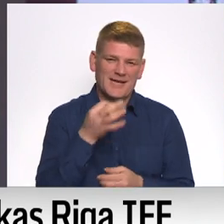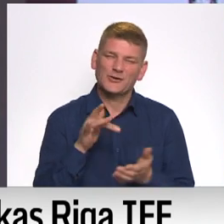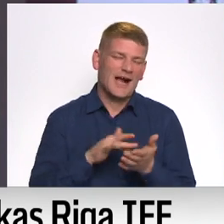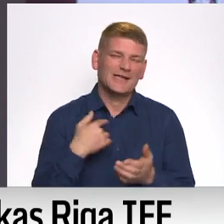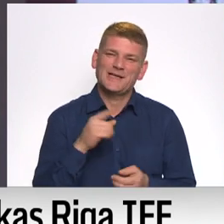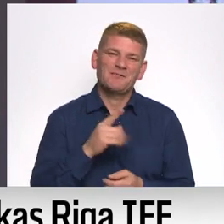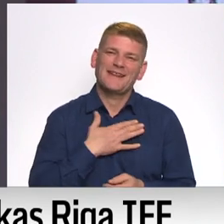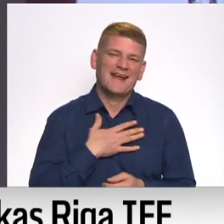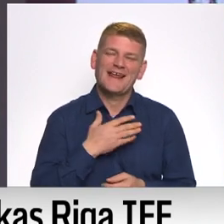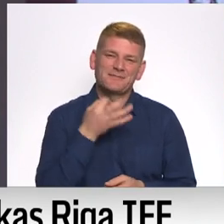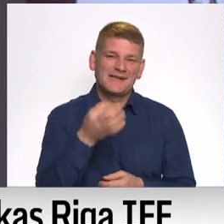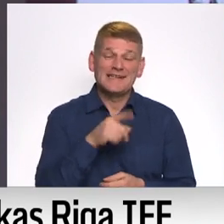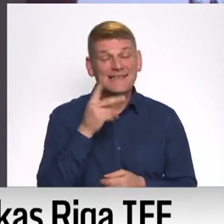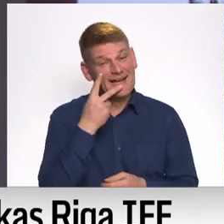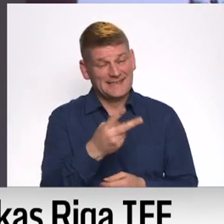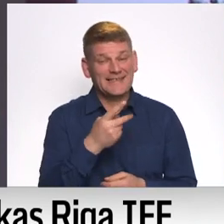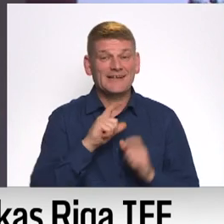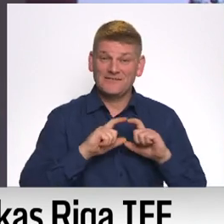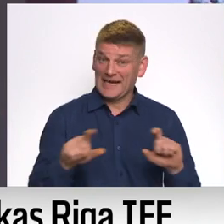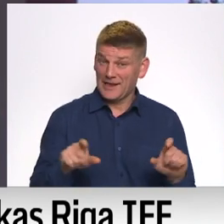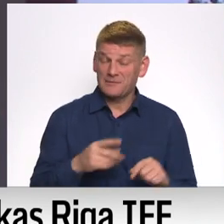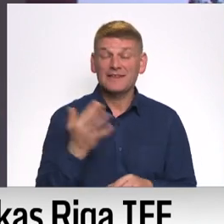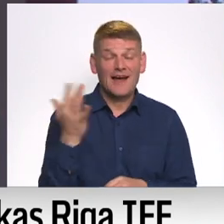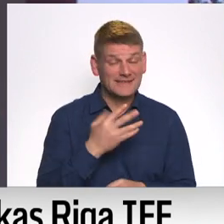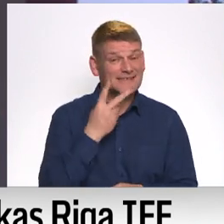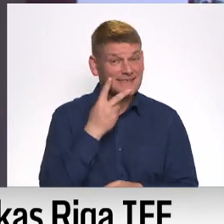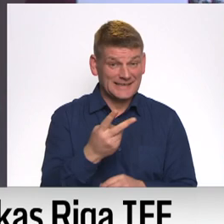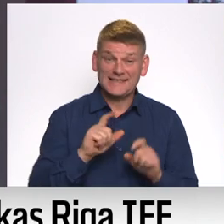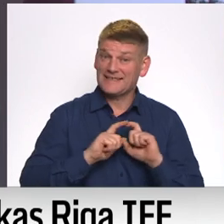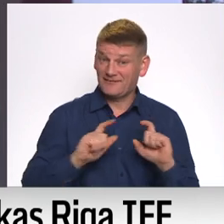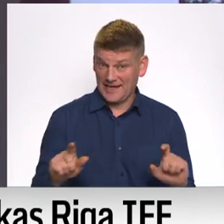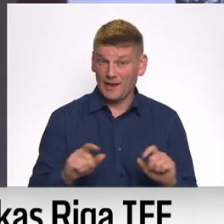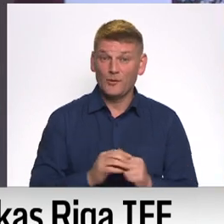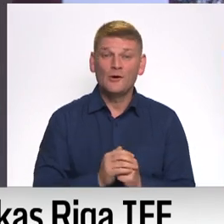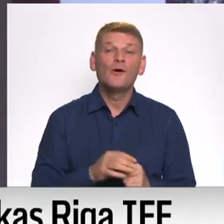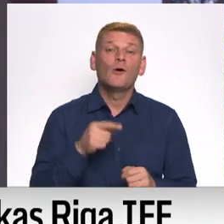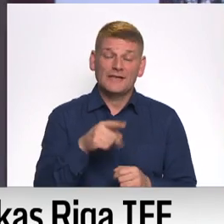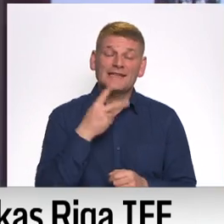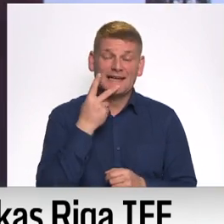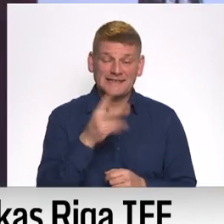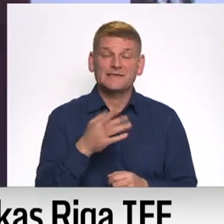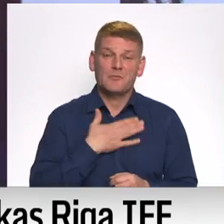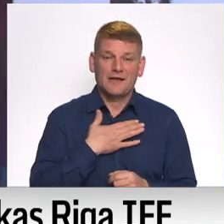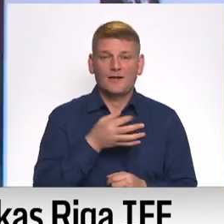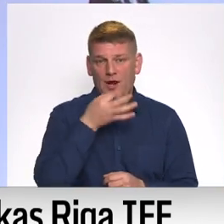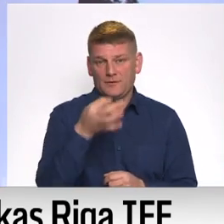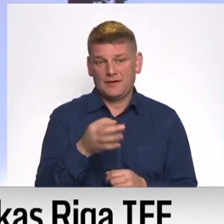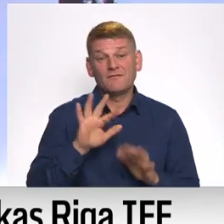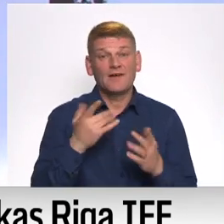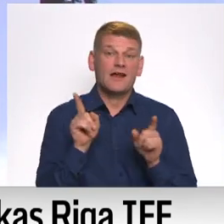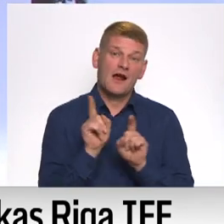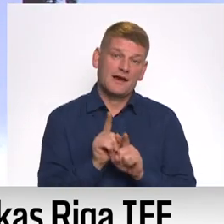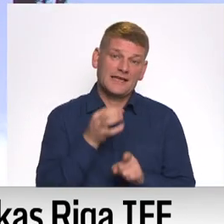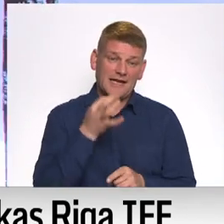man atbilde, tad jāskatās filma. Nāciet skatīties filmu un tad arī redzēsiet to manu atbildi. Vai arī,